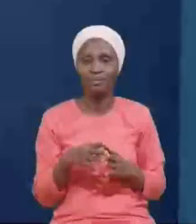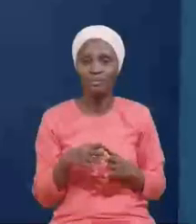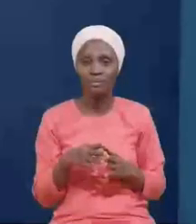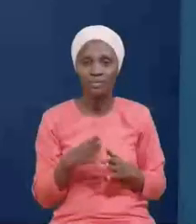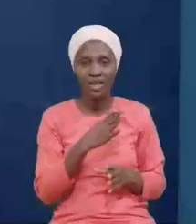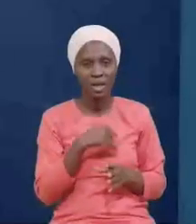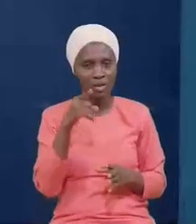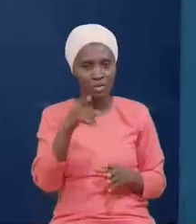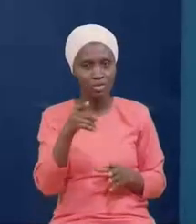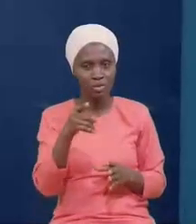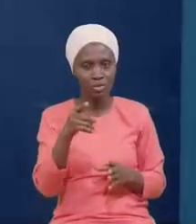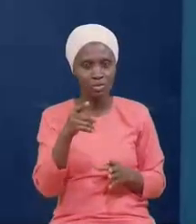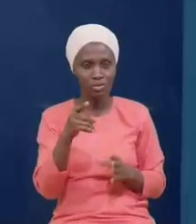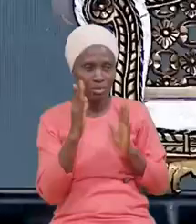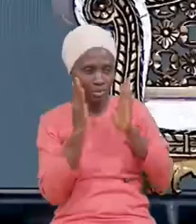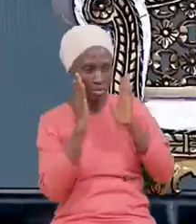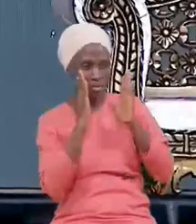Vous l'admirez.